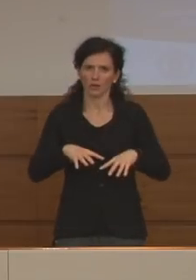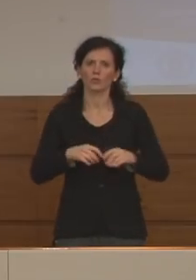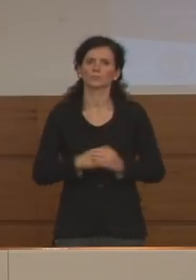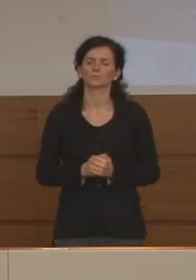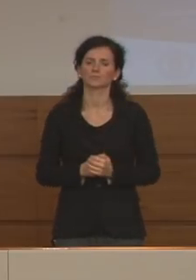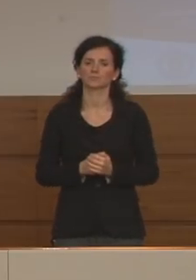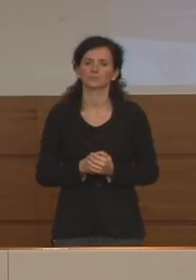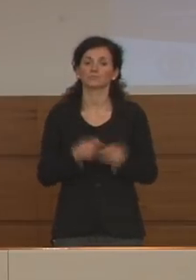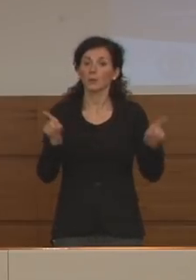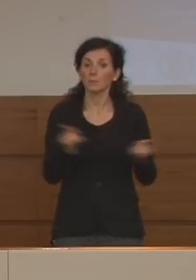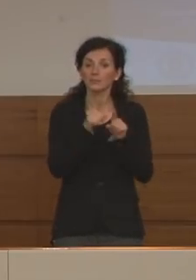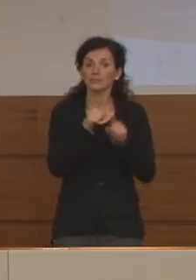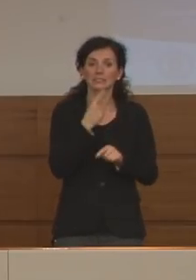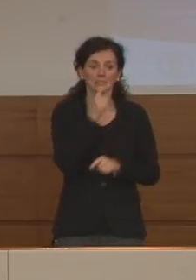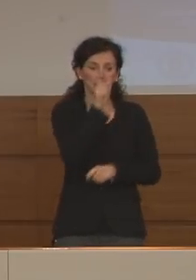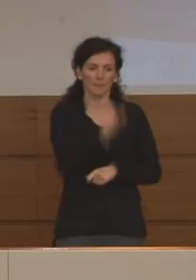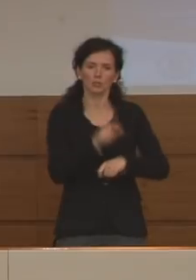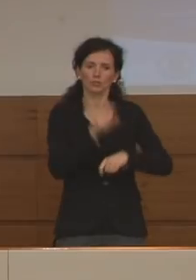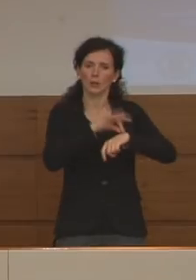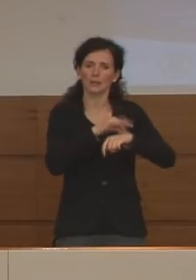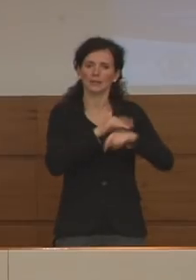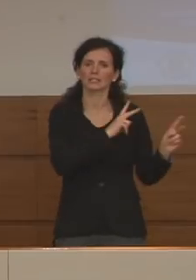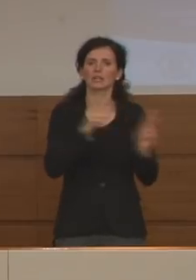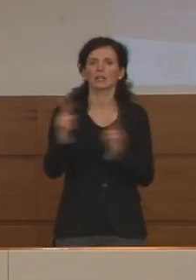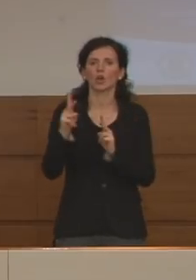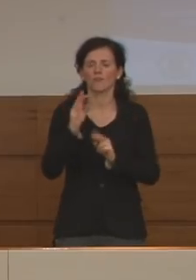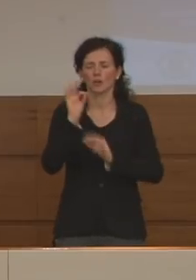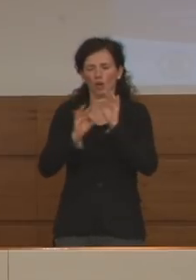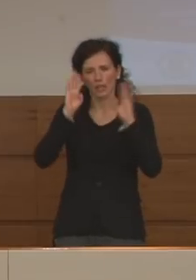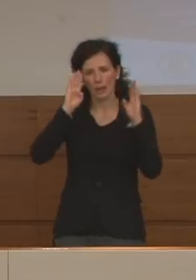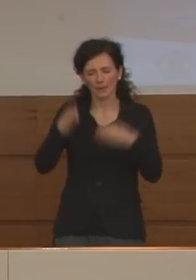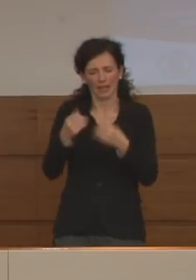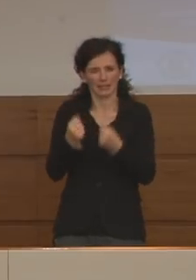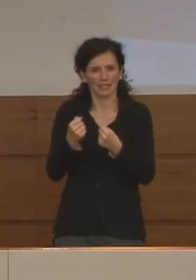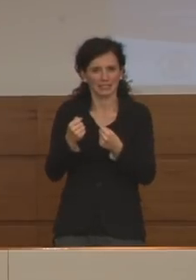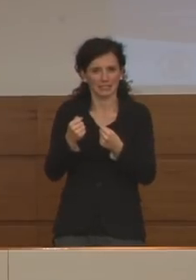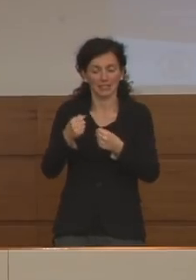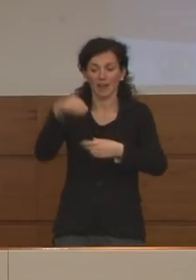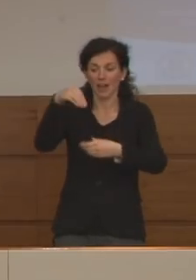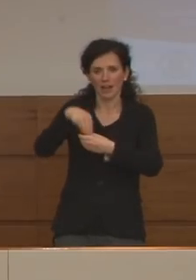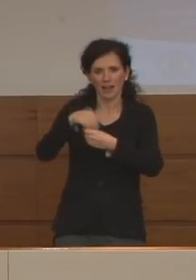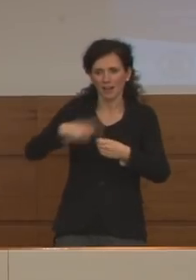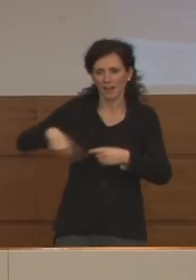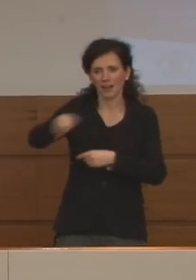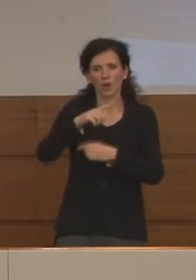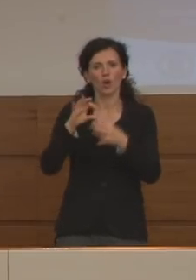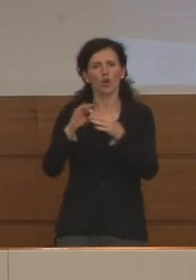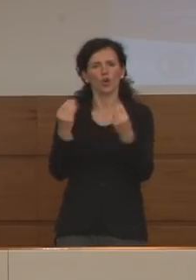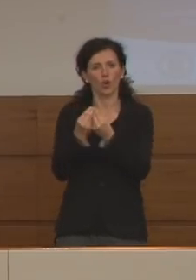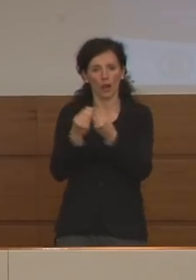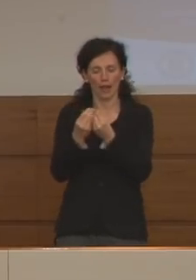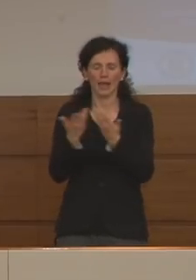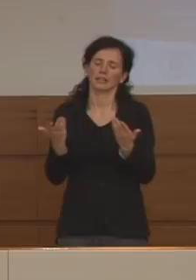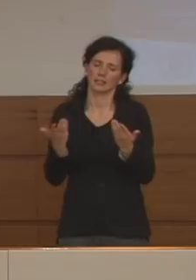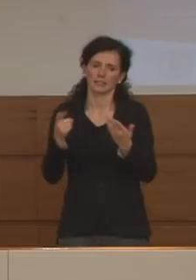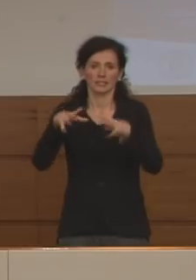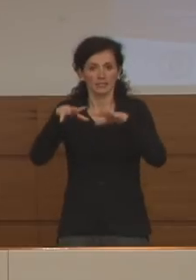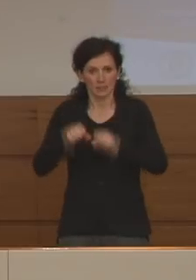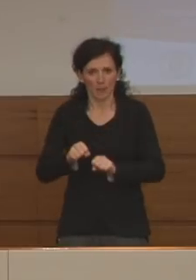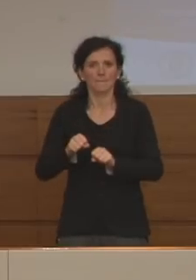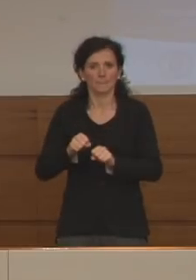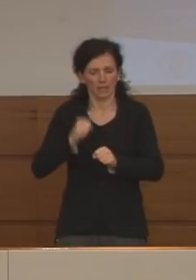sui ricoverati in terapia intensiva come sapete i colleghi delle terapie intensive rianimatori sono quelli che sono più sotto pressione